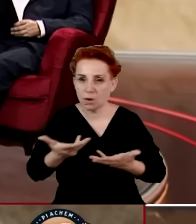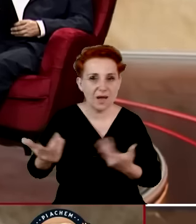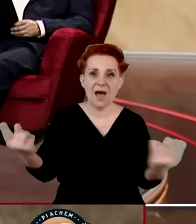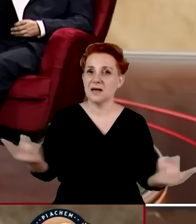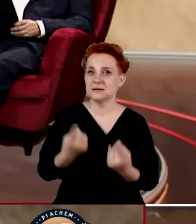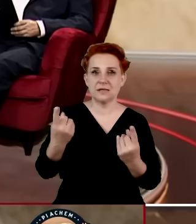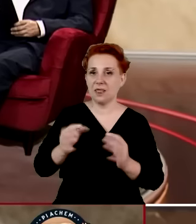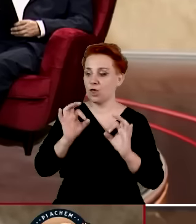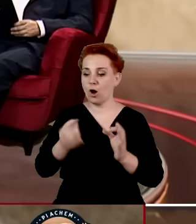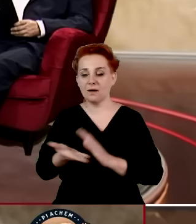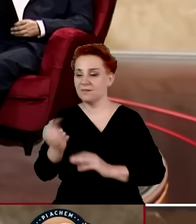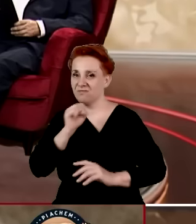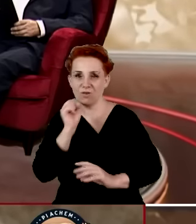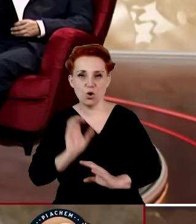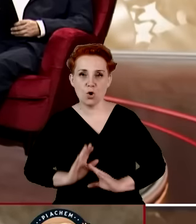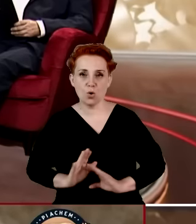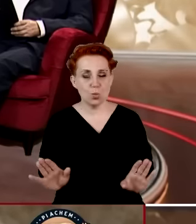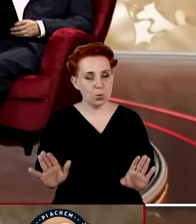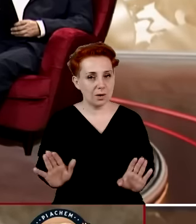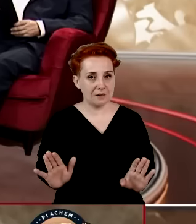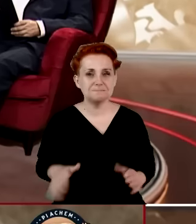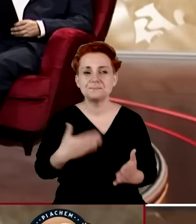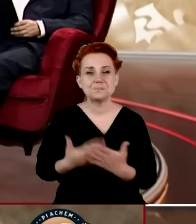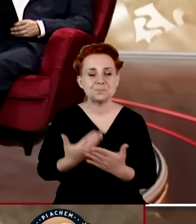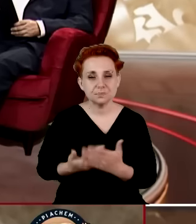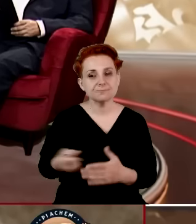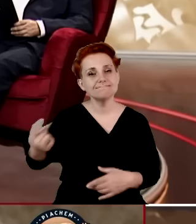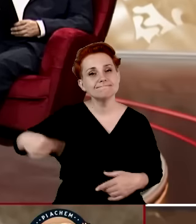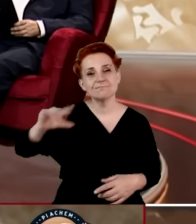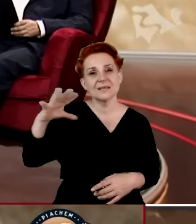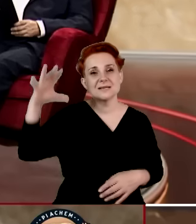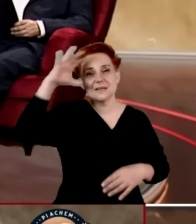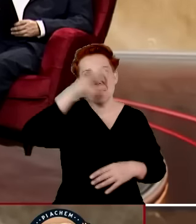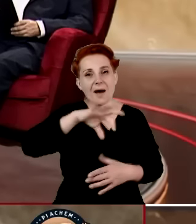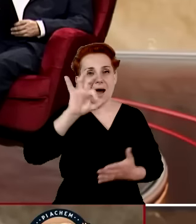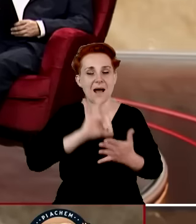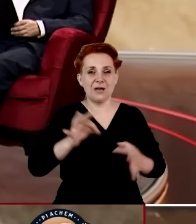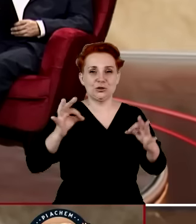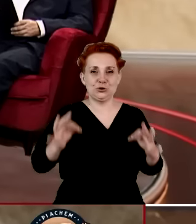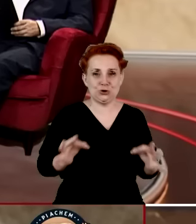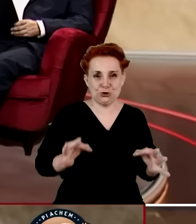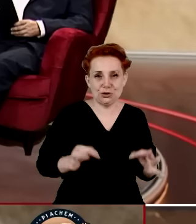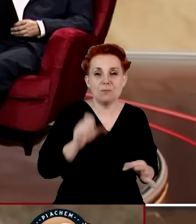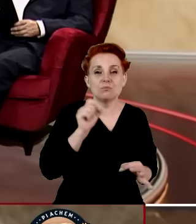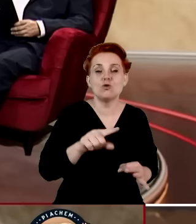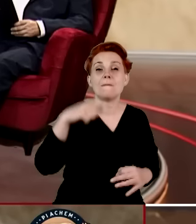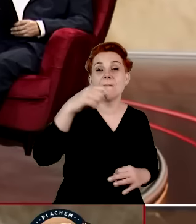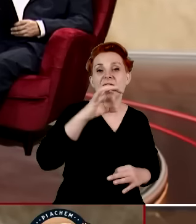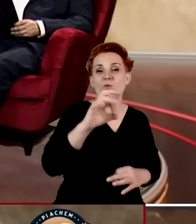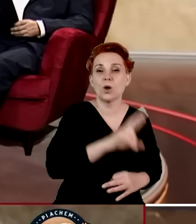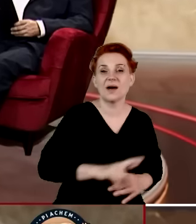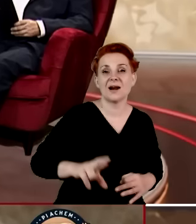men who died, who gave that right to me and I glad we stand up next to